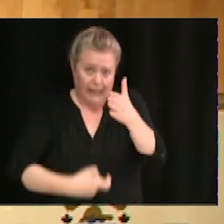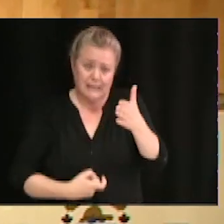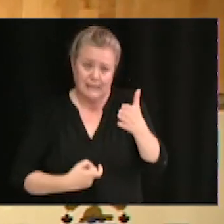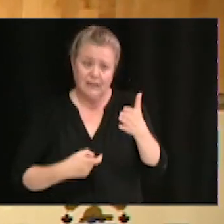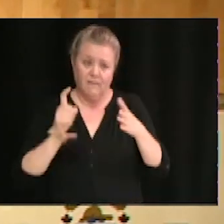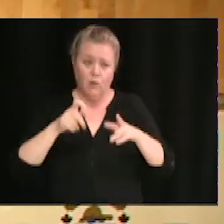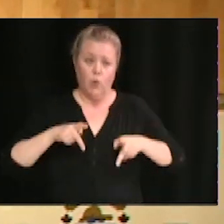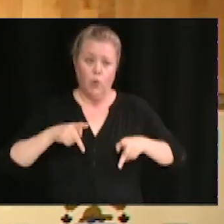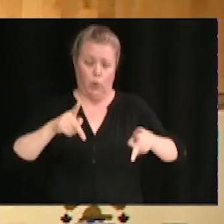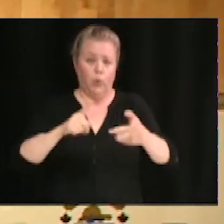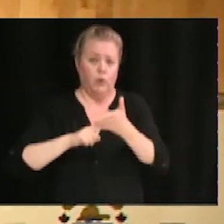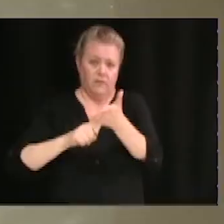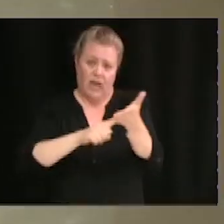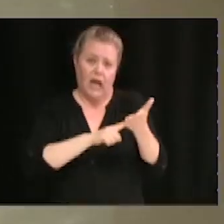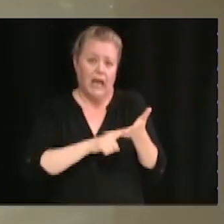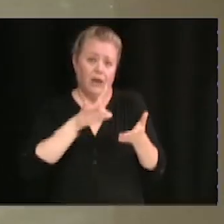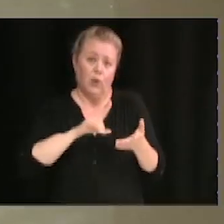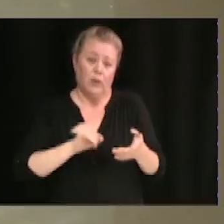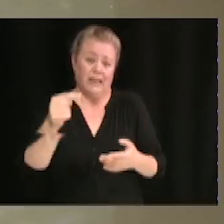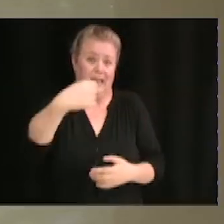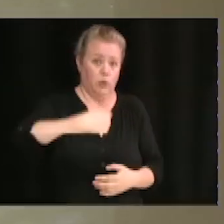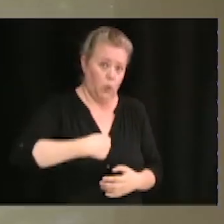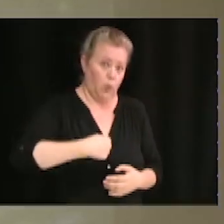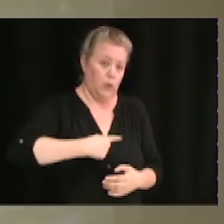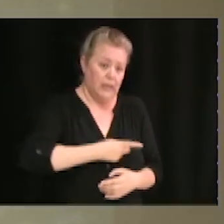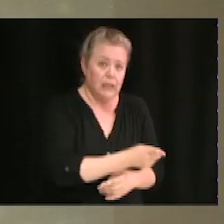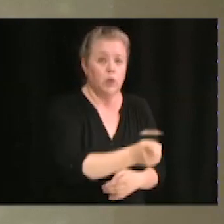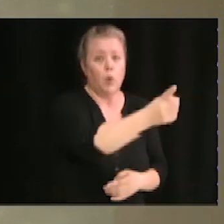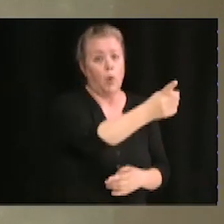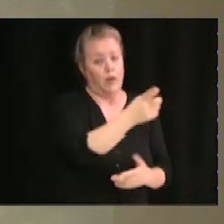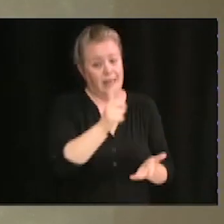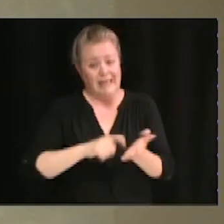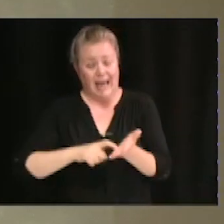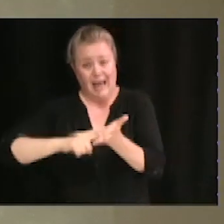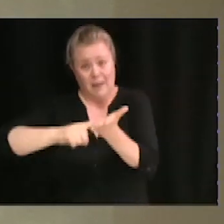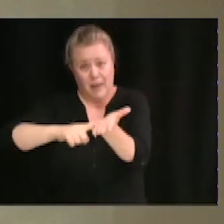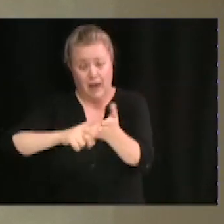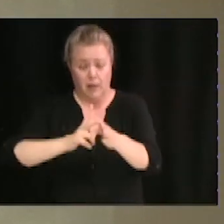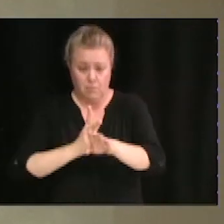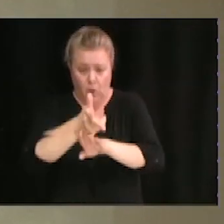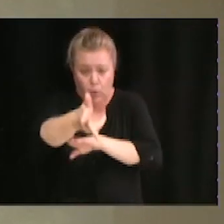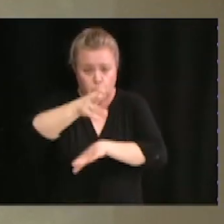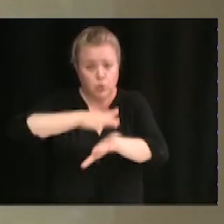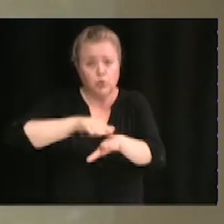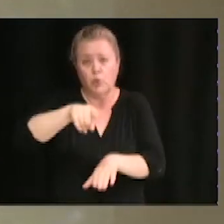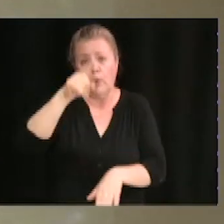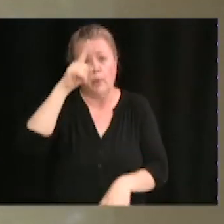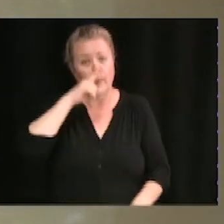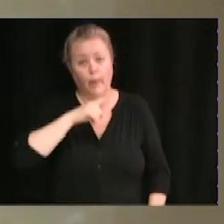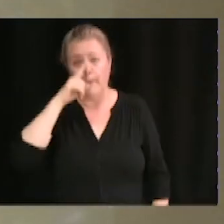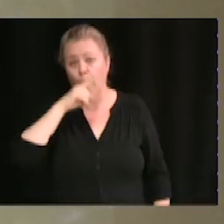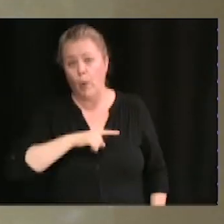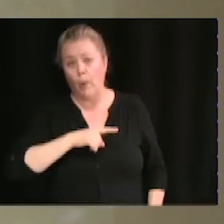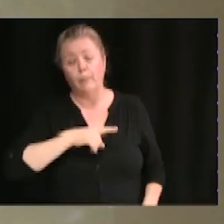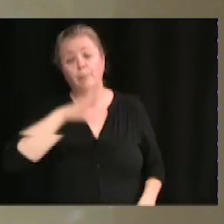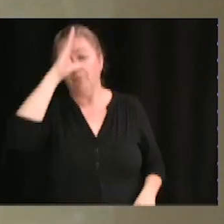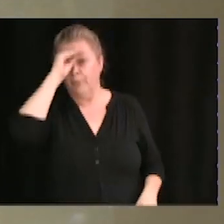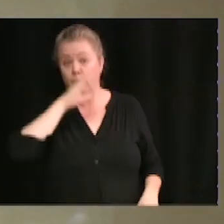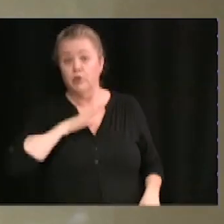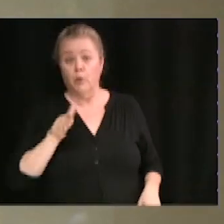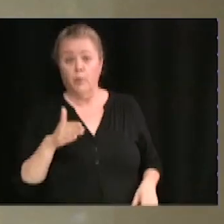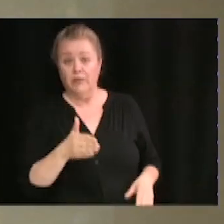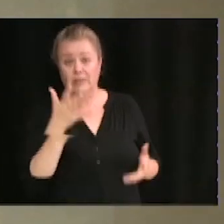fois qu'il y des détours parce que quand on fait les rues, on ne pas passer en même temps. Dans le cas du pont de l'Académie, bien, comme M. Poisson l'a souligné,